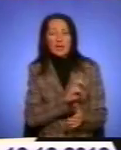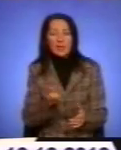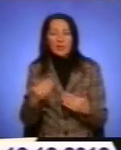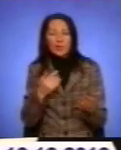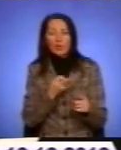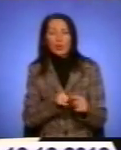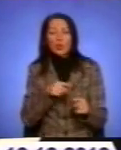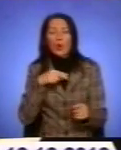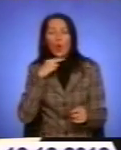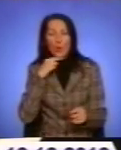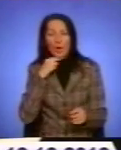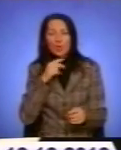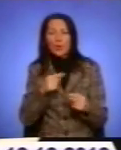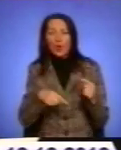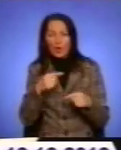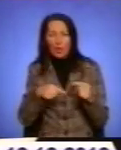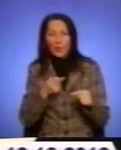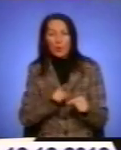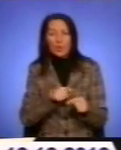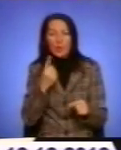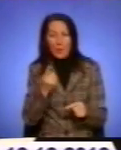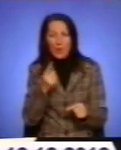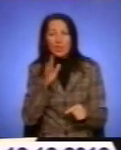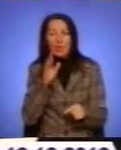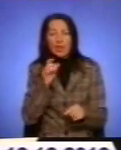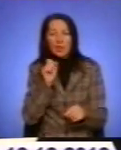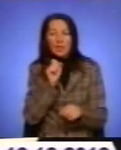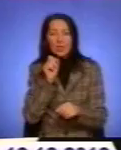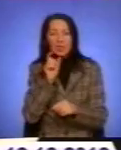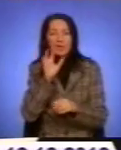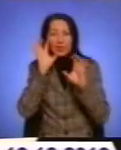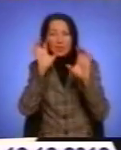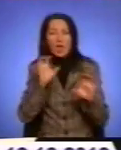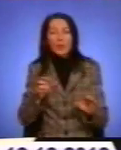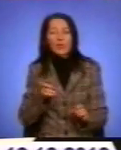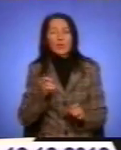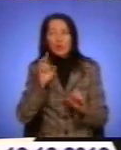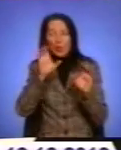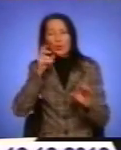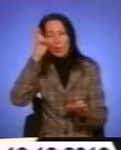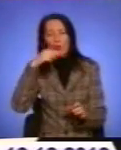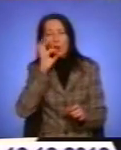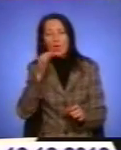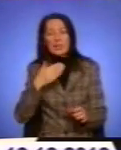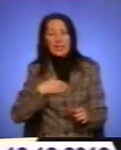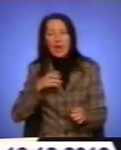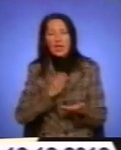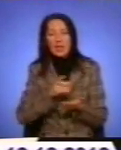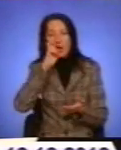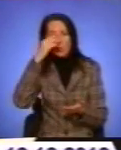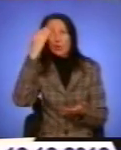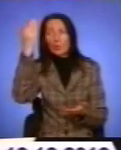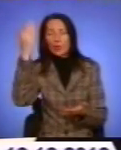тому що перша заповідь закону Божого каже: «Я є Господь Бог твій, і нехай не буде в тебе інших богів, окрім